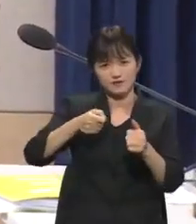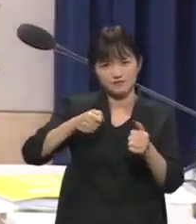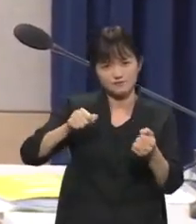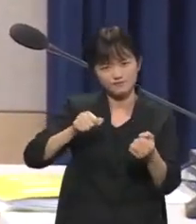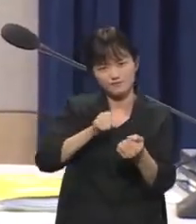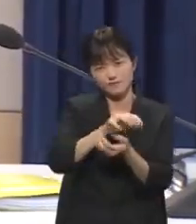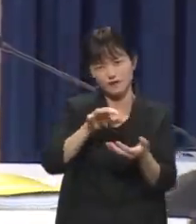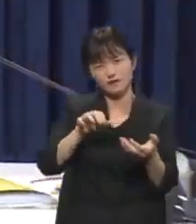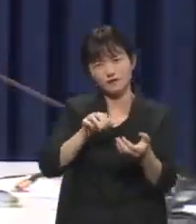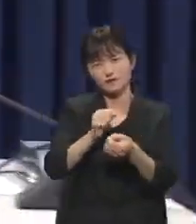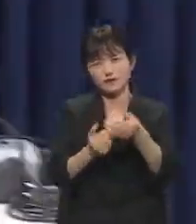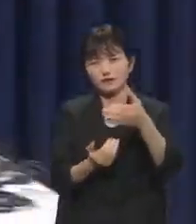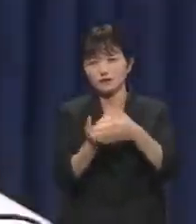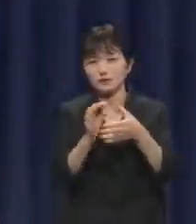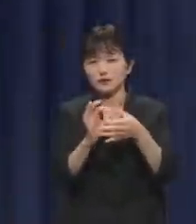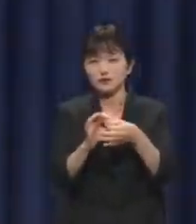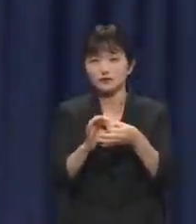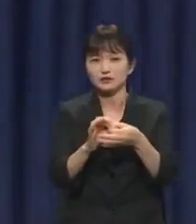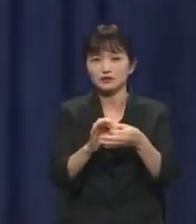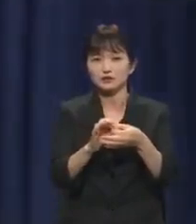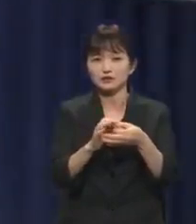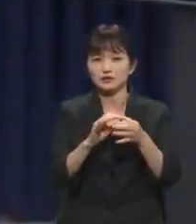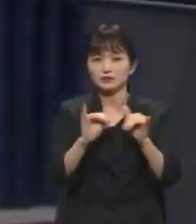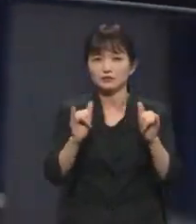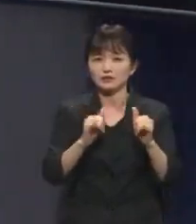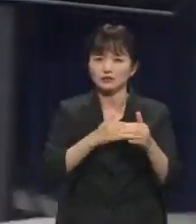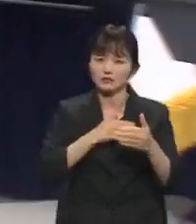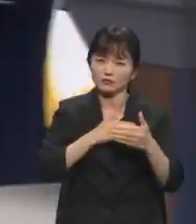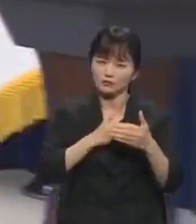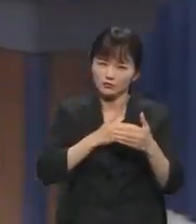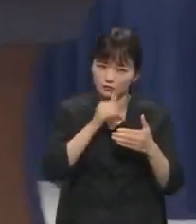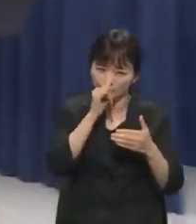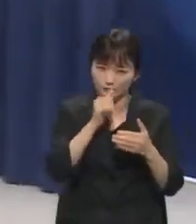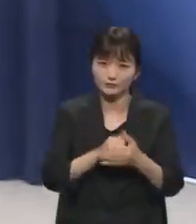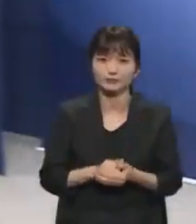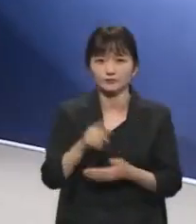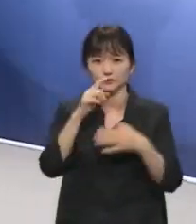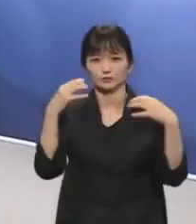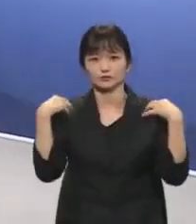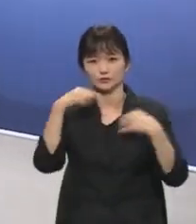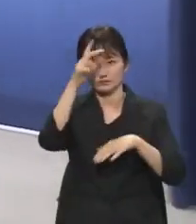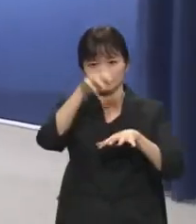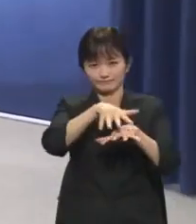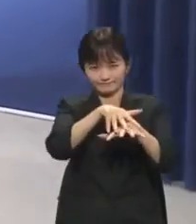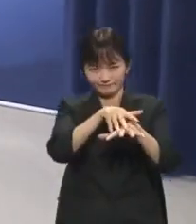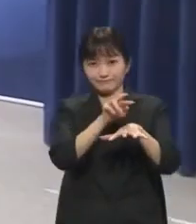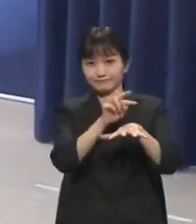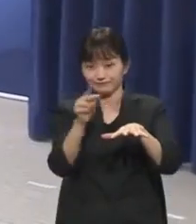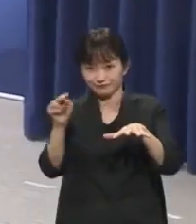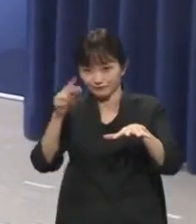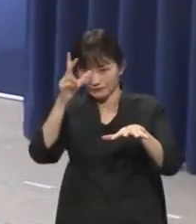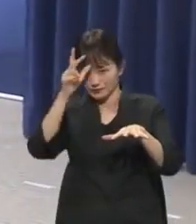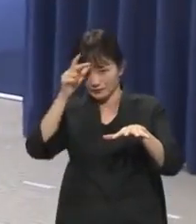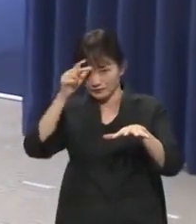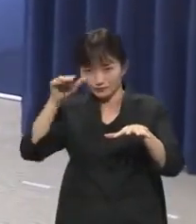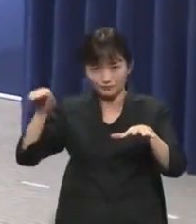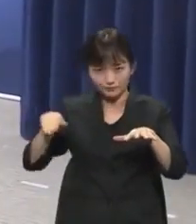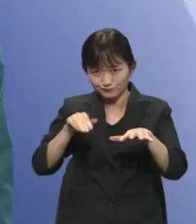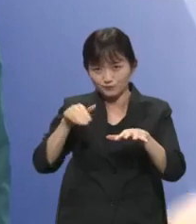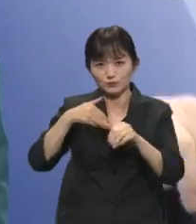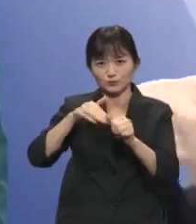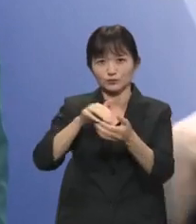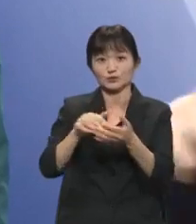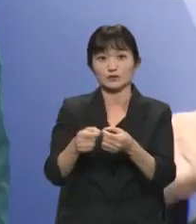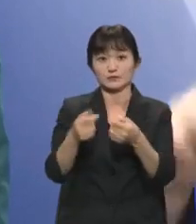등으로 불안감을 호소하는 시민들이 많습니다. 정부가 경찰 조직을 재편해서 치안 역량을 보강하는 한편